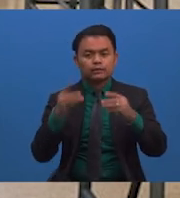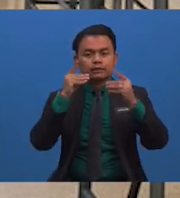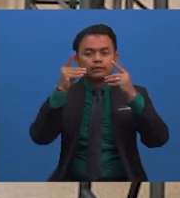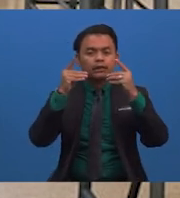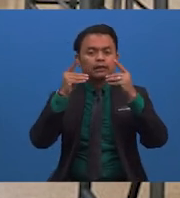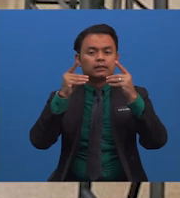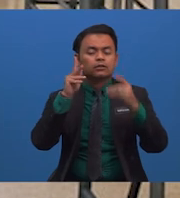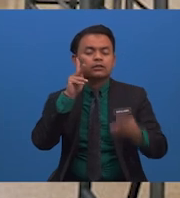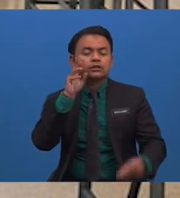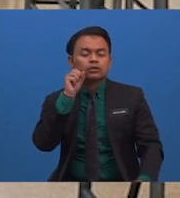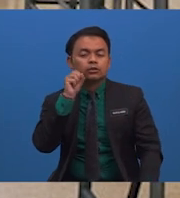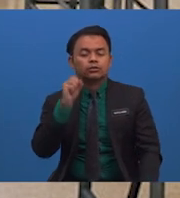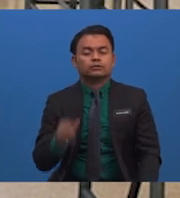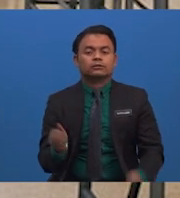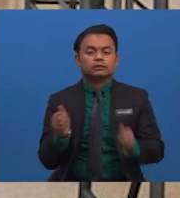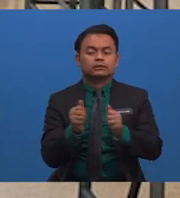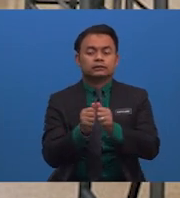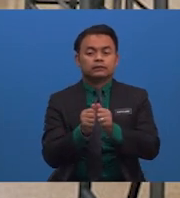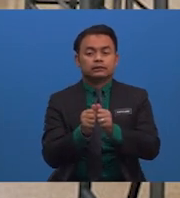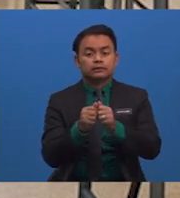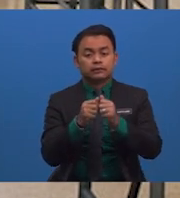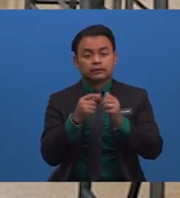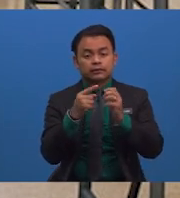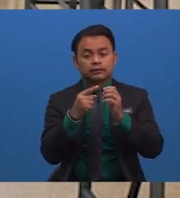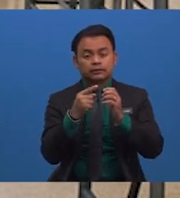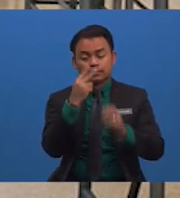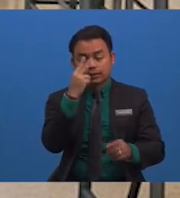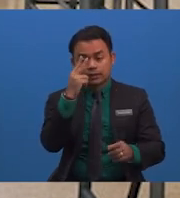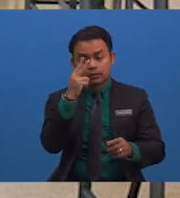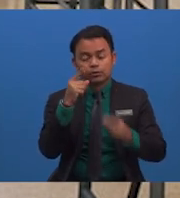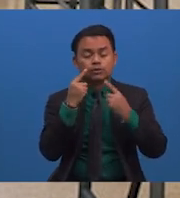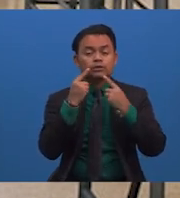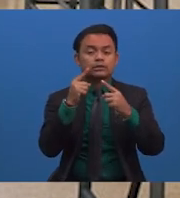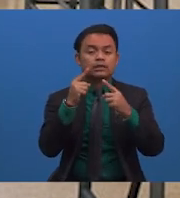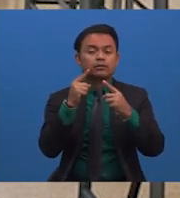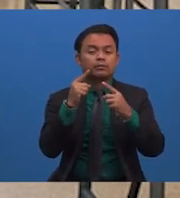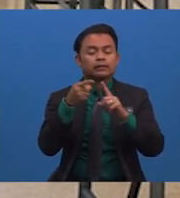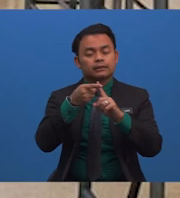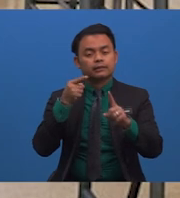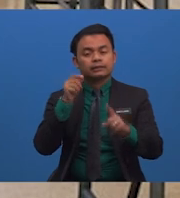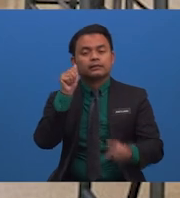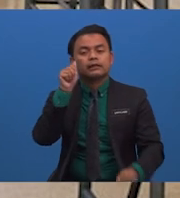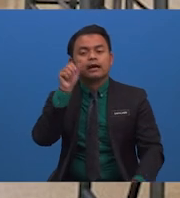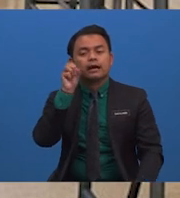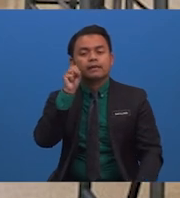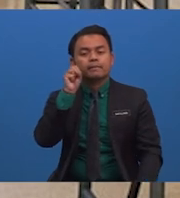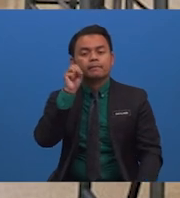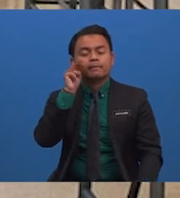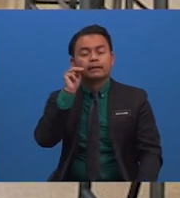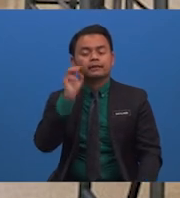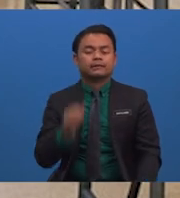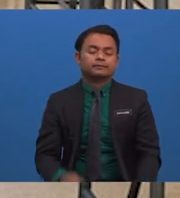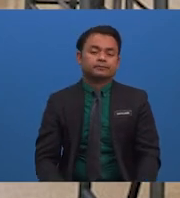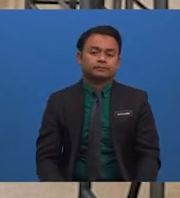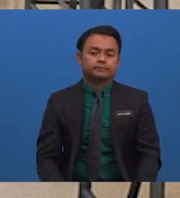jawapan daripada Aiman. Kita lihat jawapan yang cikgu sediakan untuk mendapatkan jawapan